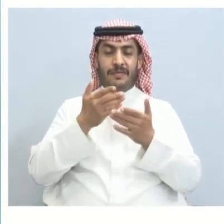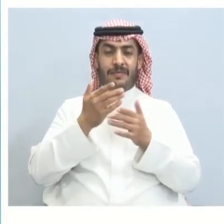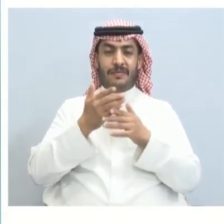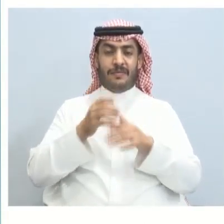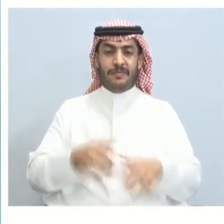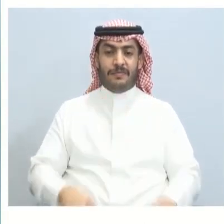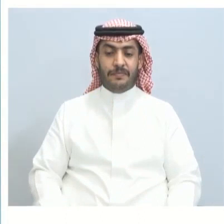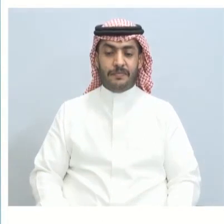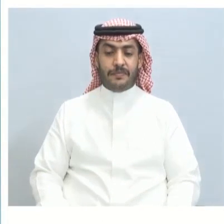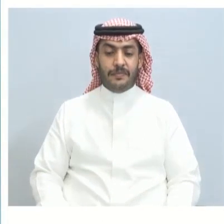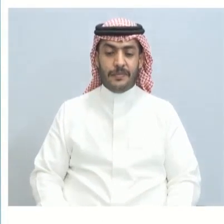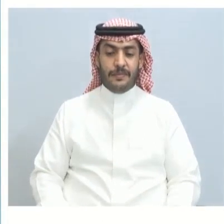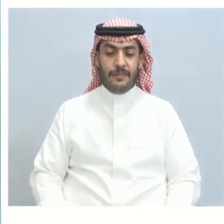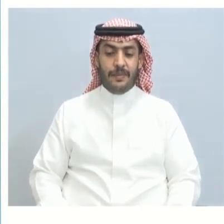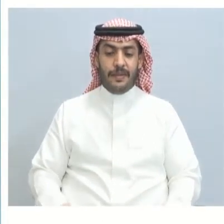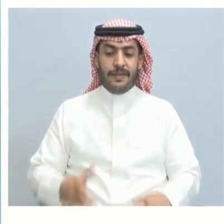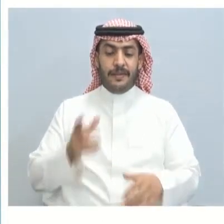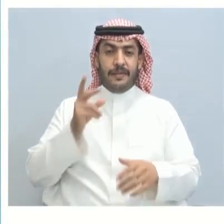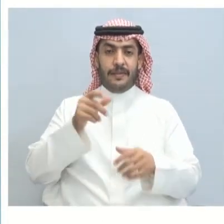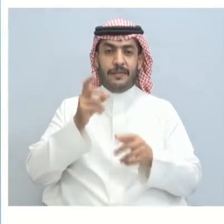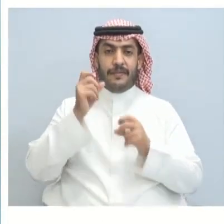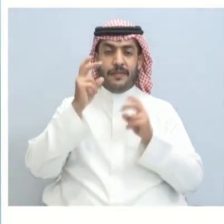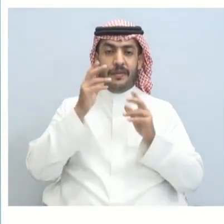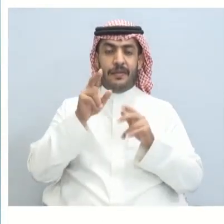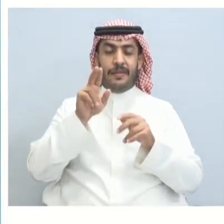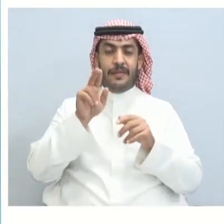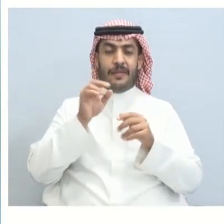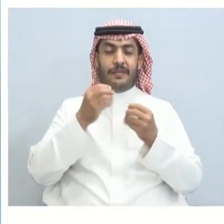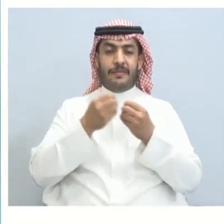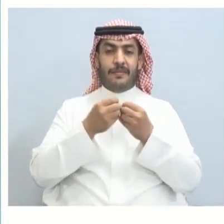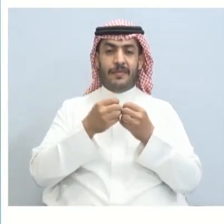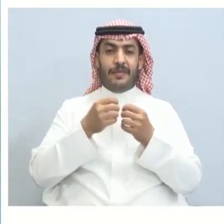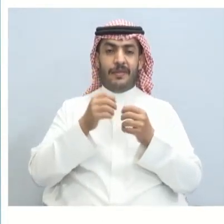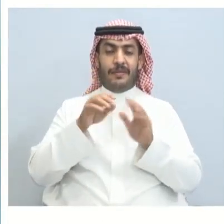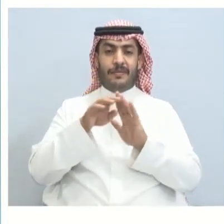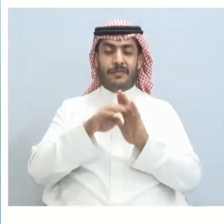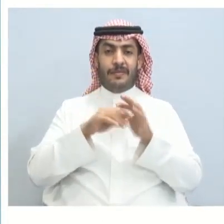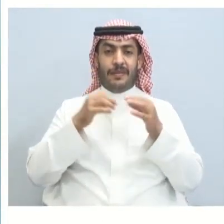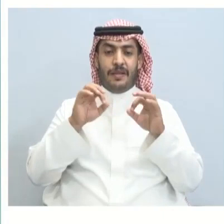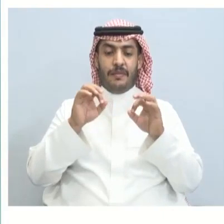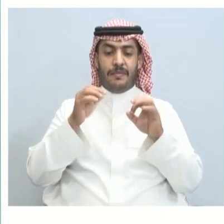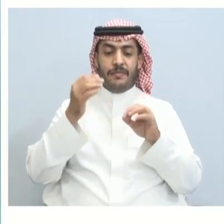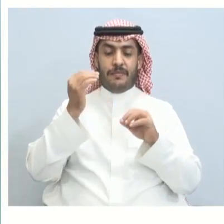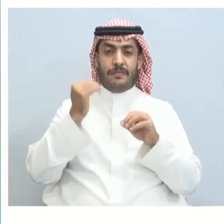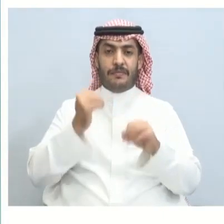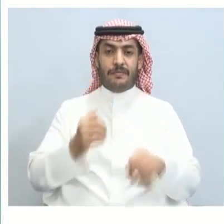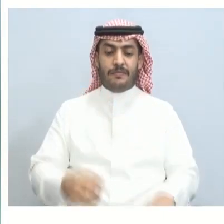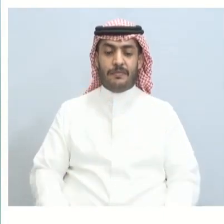المشاركين اذا تم تاجيلها يكتب ايضا ان هذه الفكره تم تاجيلها او تم اعتمادها وهكذا